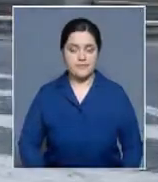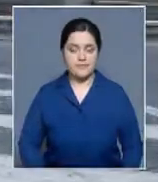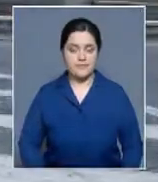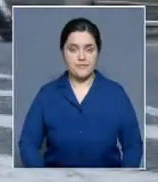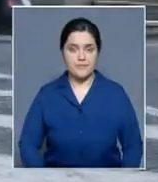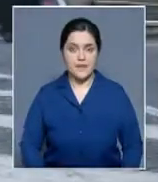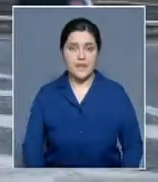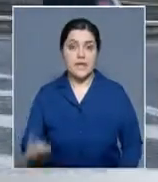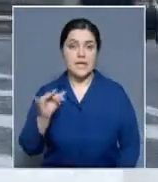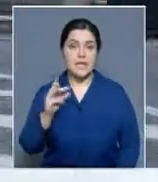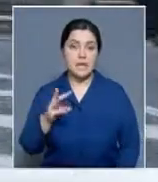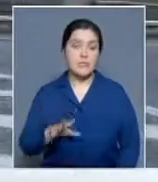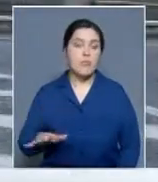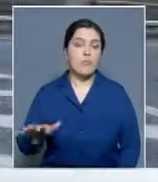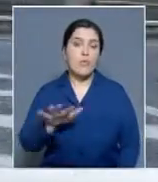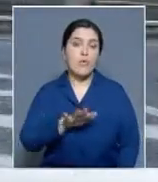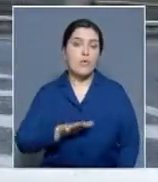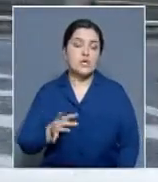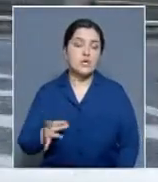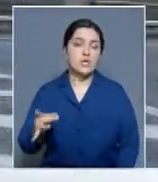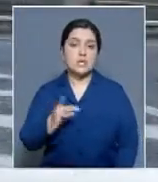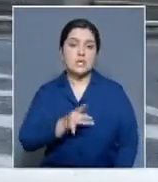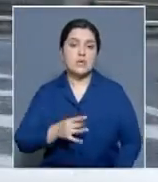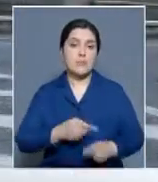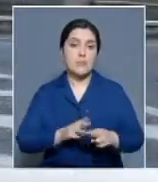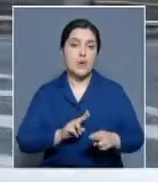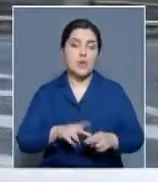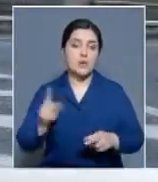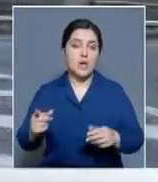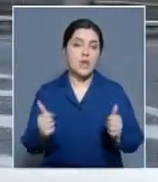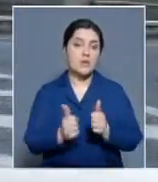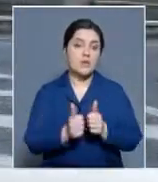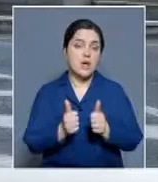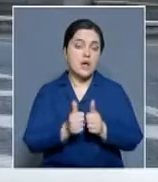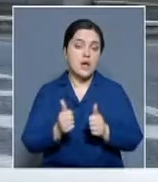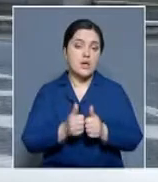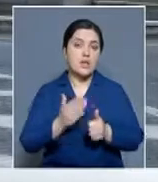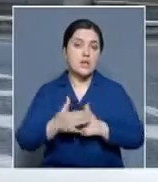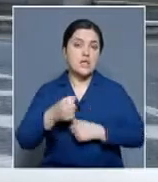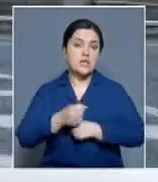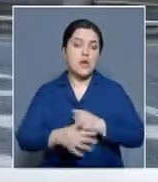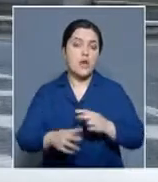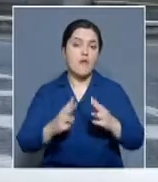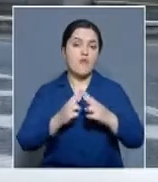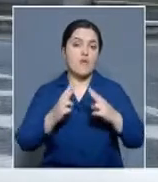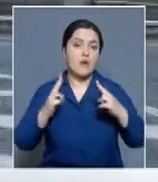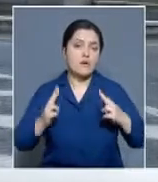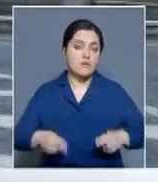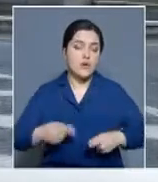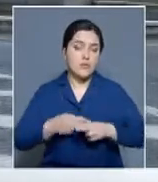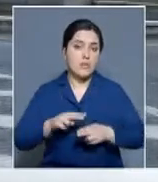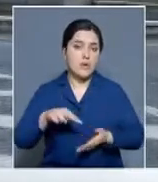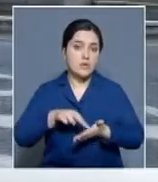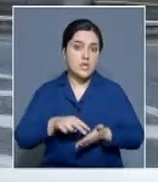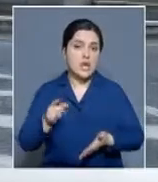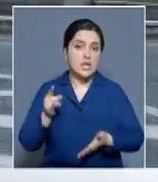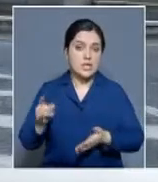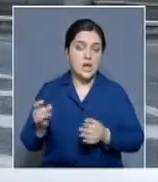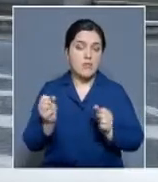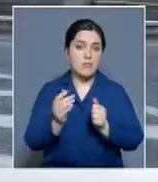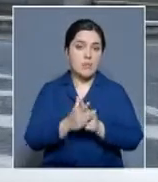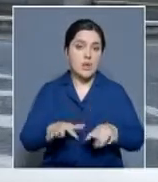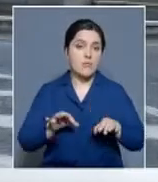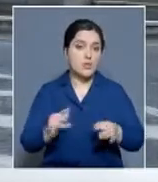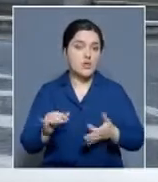Рим, площадь республики, очень оживленная. В 2 шагах центральный вокзал. Здесь на стоянке такси обычно машин 15. Сегодня